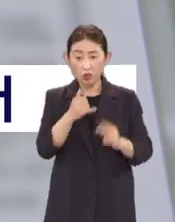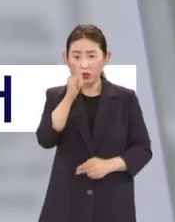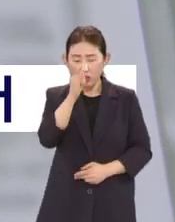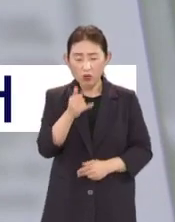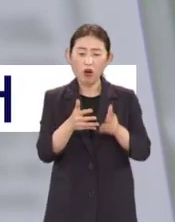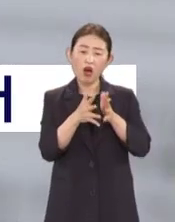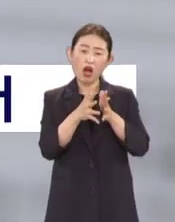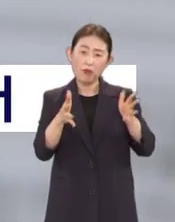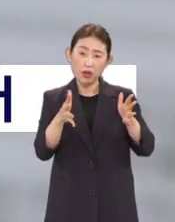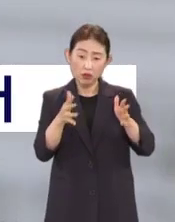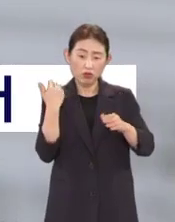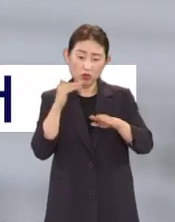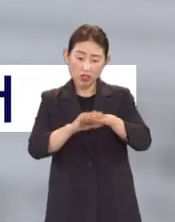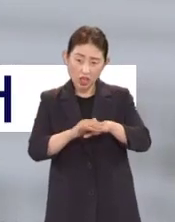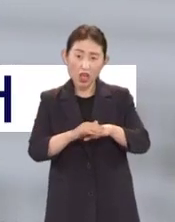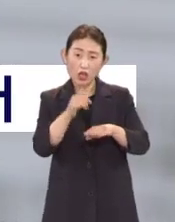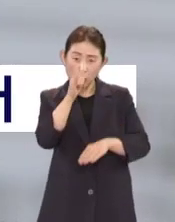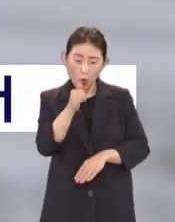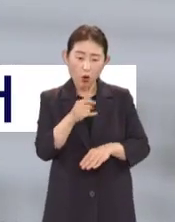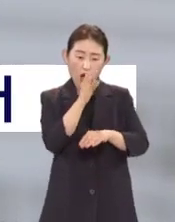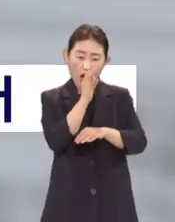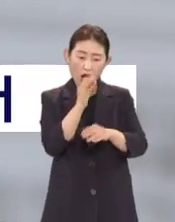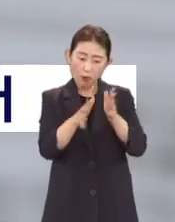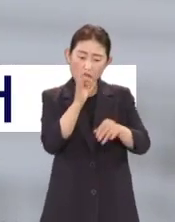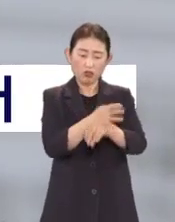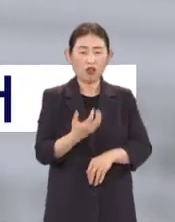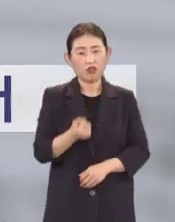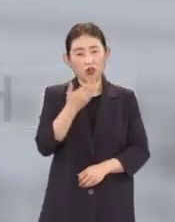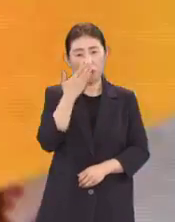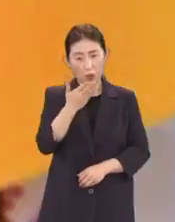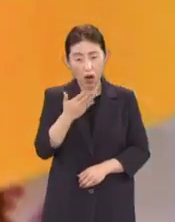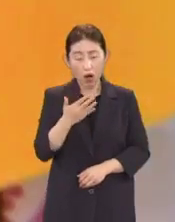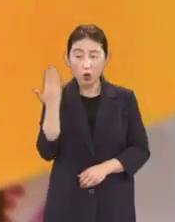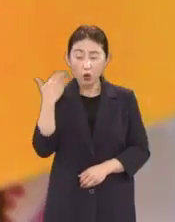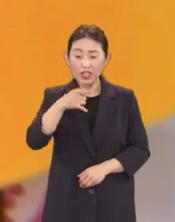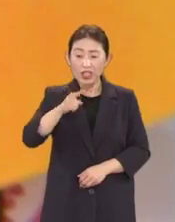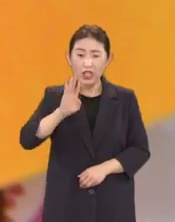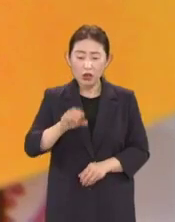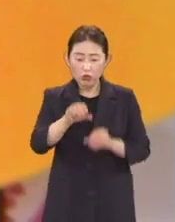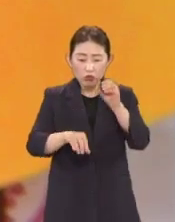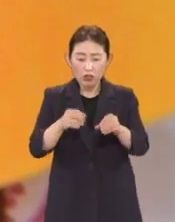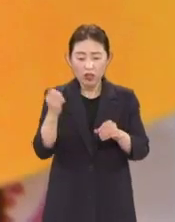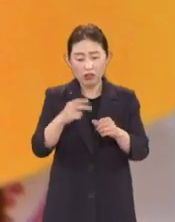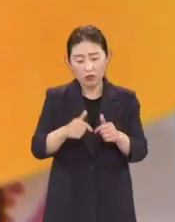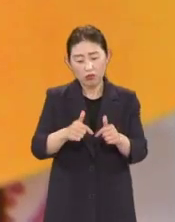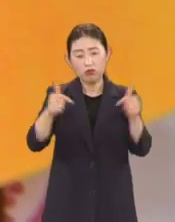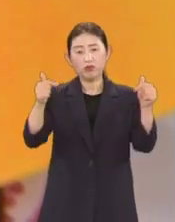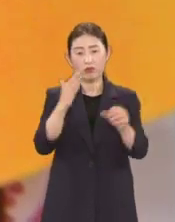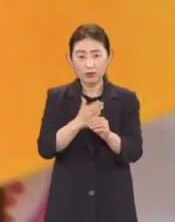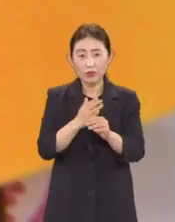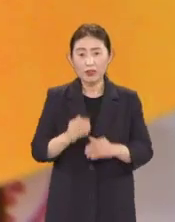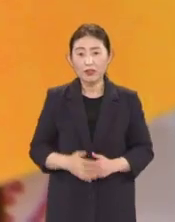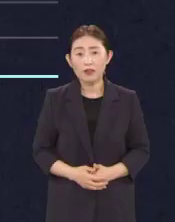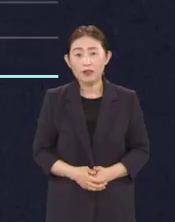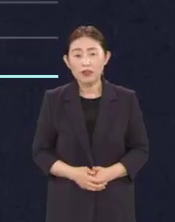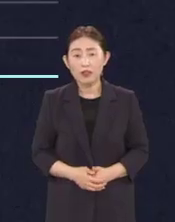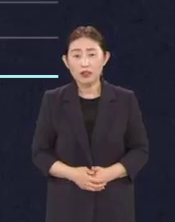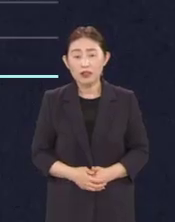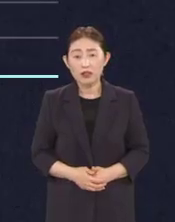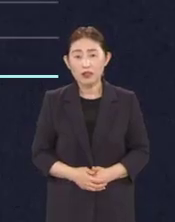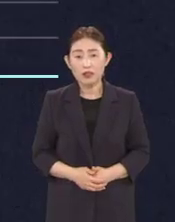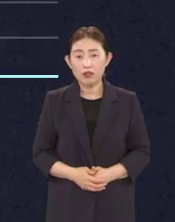세를 끼고 같은 규모 아파트를 살 수 있는데 잠잠하던 개 투자가 다시 고개를 들고 있습니다 부동산